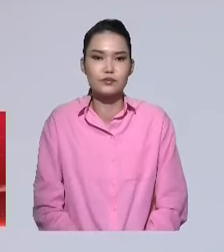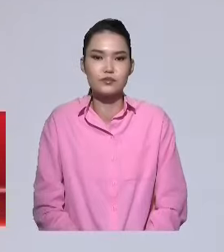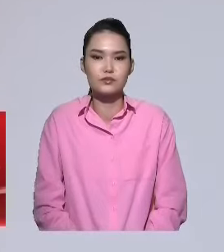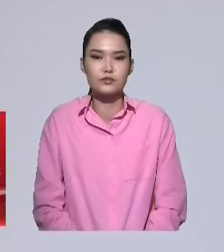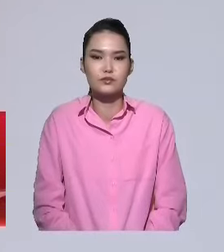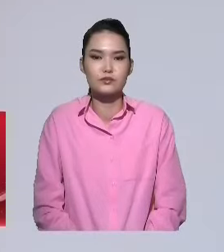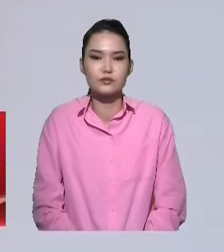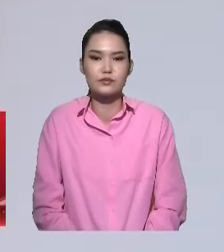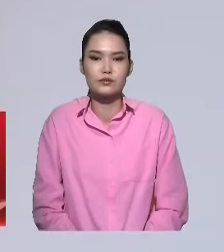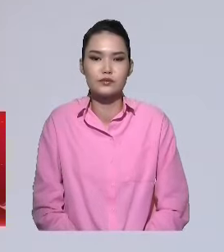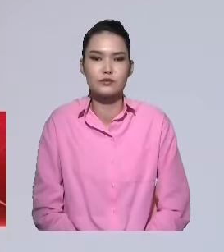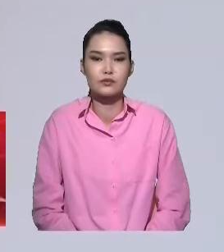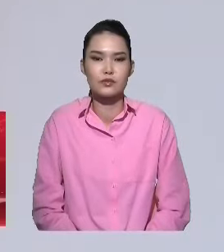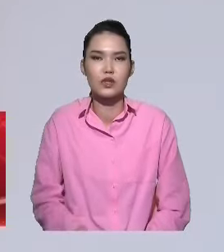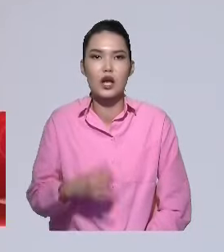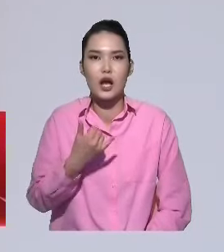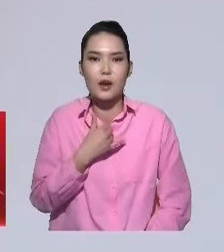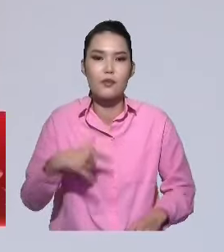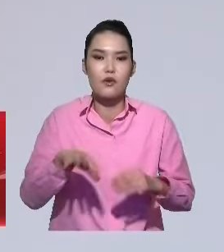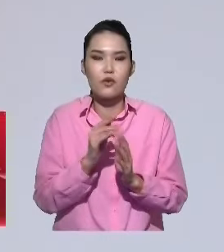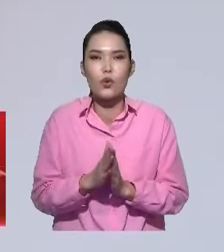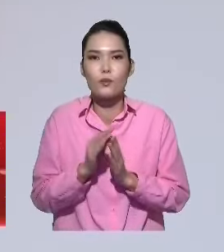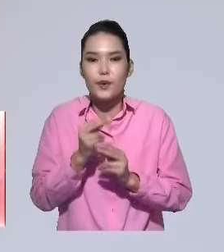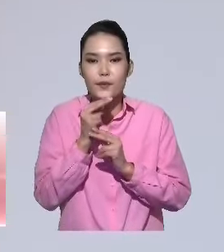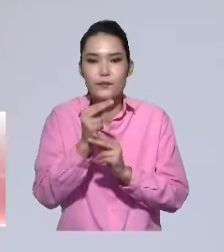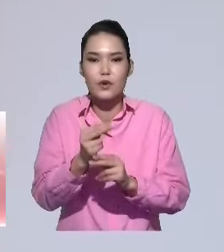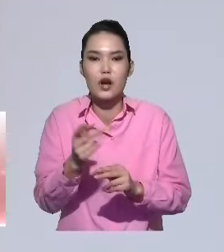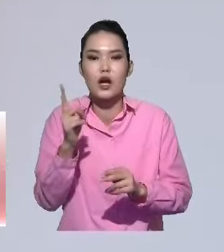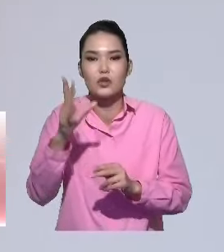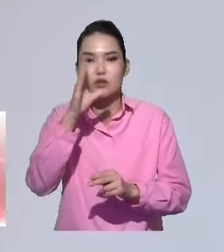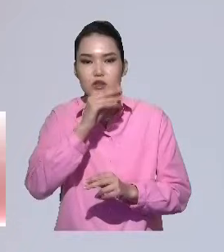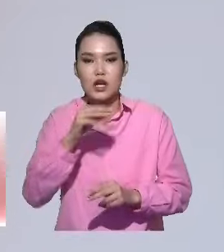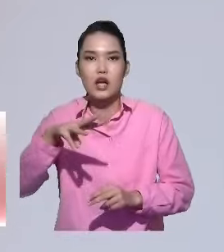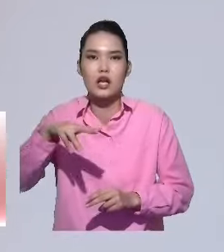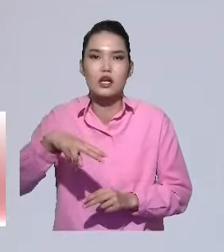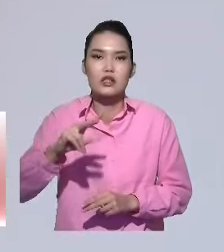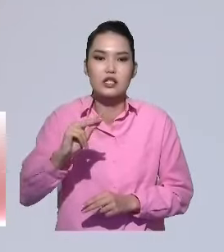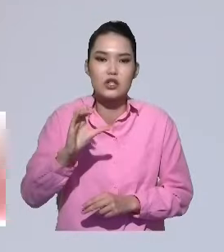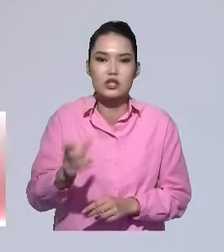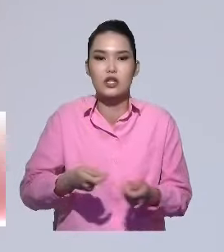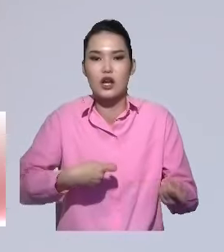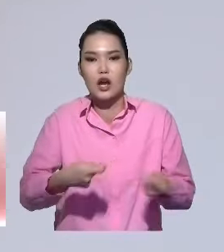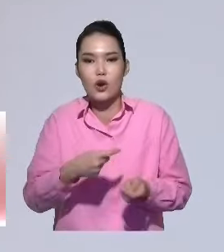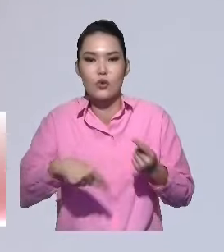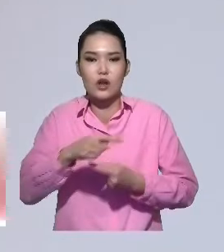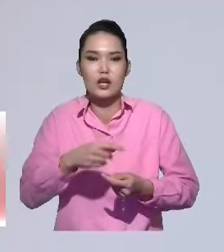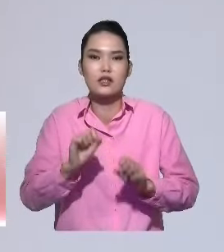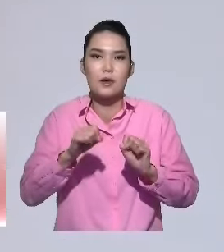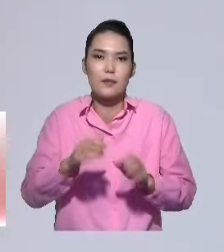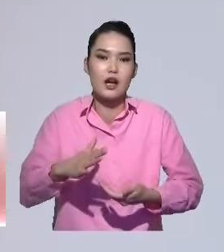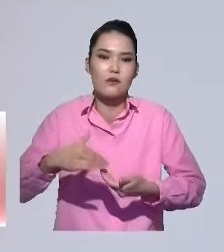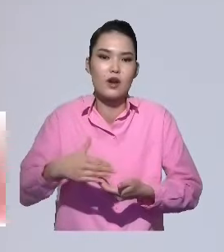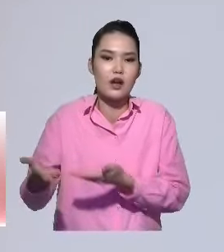Сколько дней мы умоляем, мы просим о том, чтобы ДЧС, руководство области предприятия, вызвали